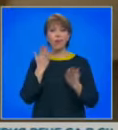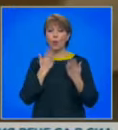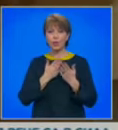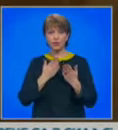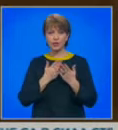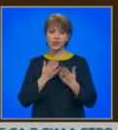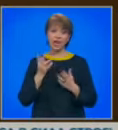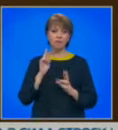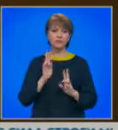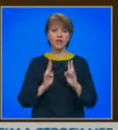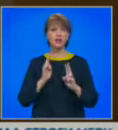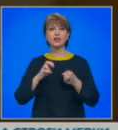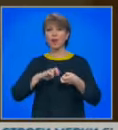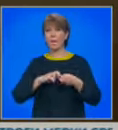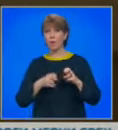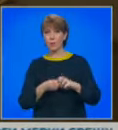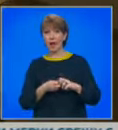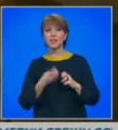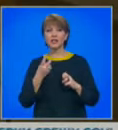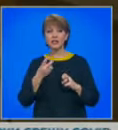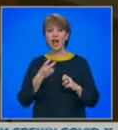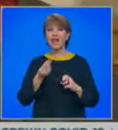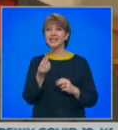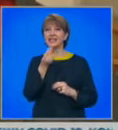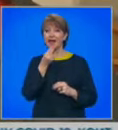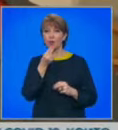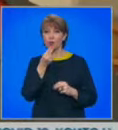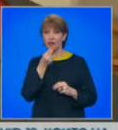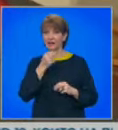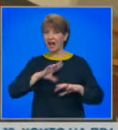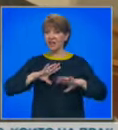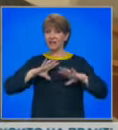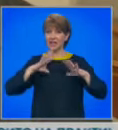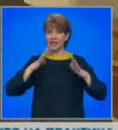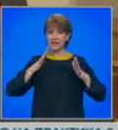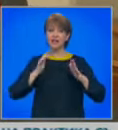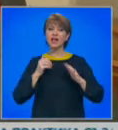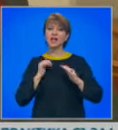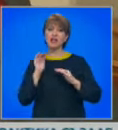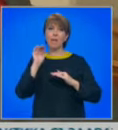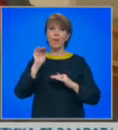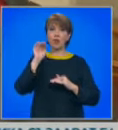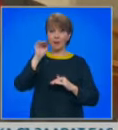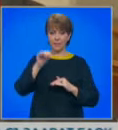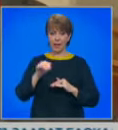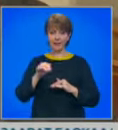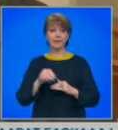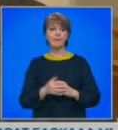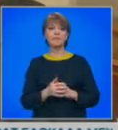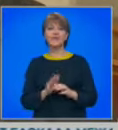като закуската от голямото междучасие бъде изтеглена напред. Ние ще им отнесеме закуска веднага след